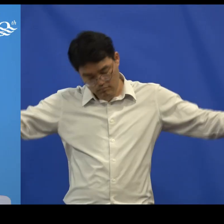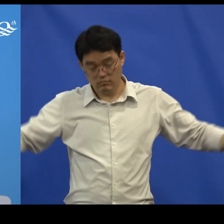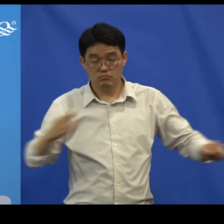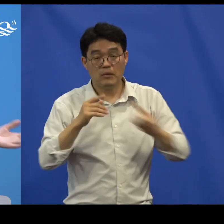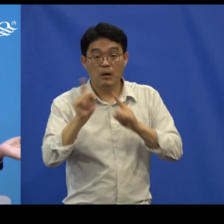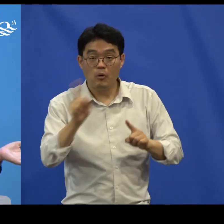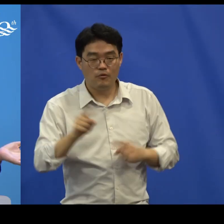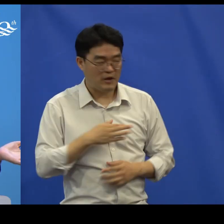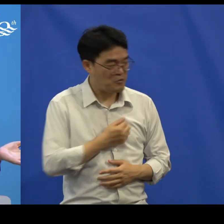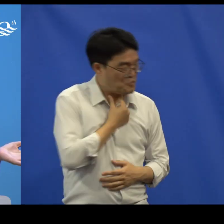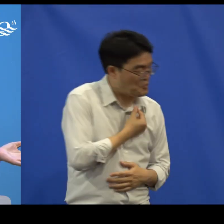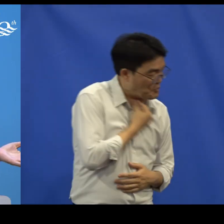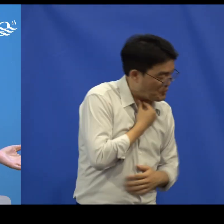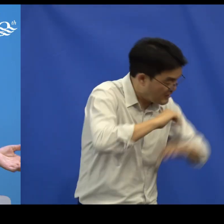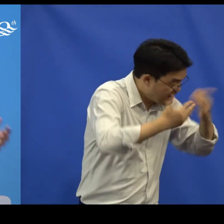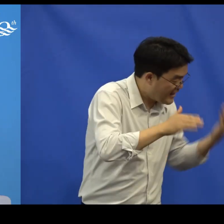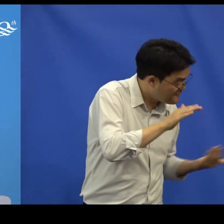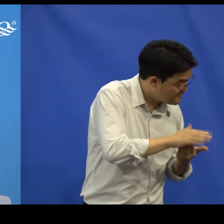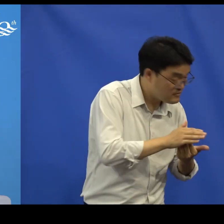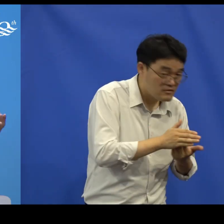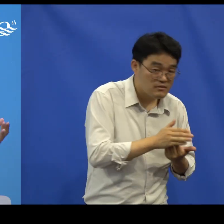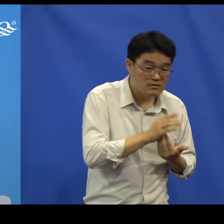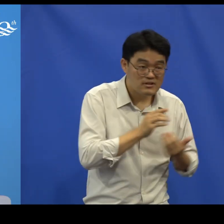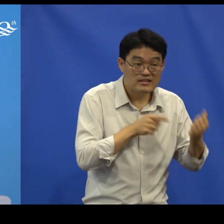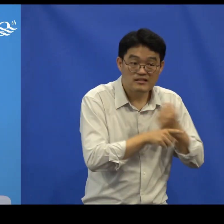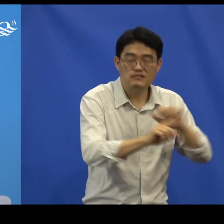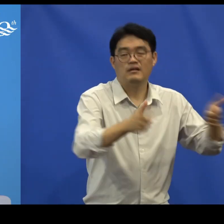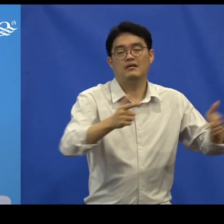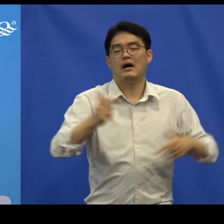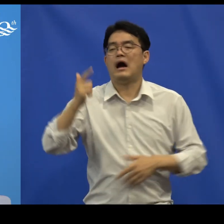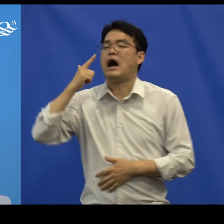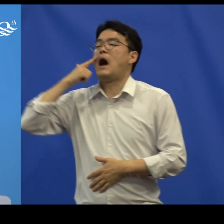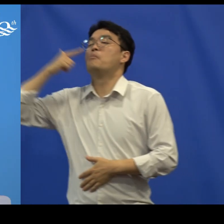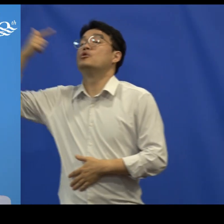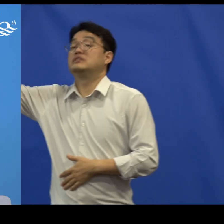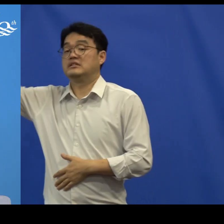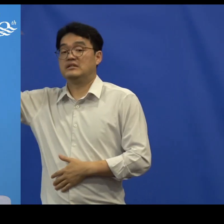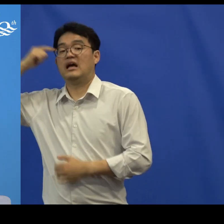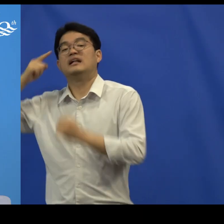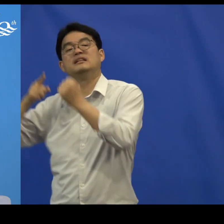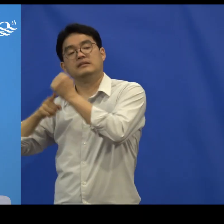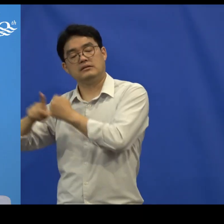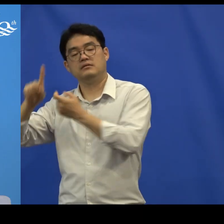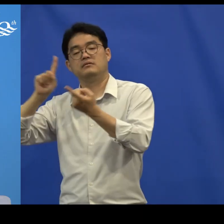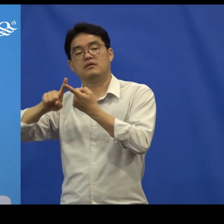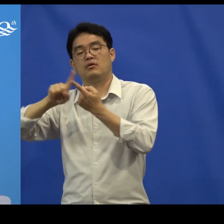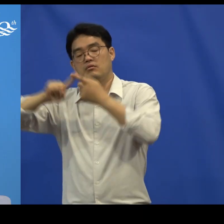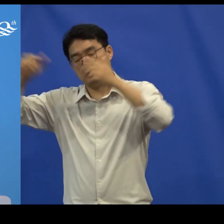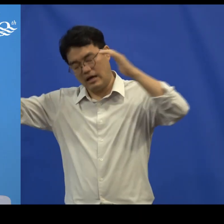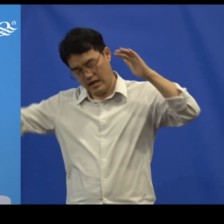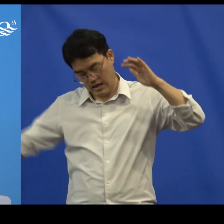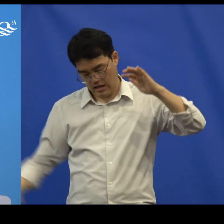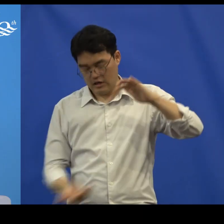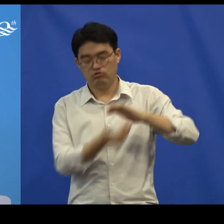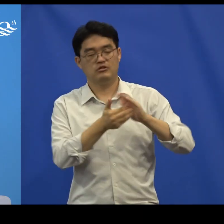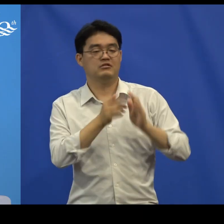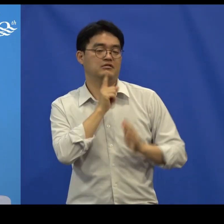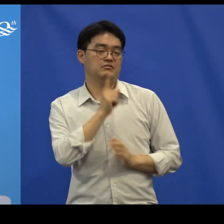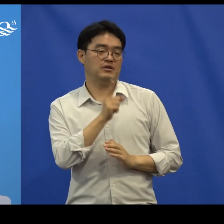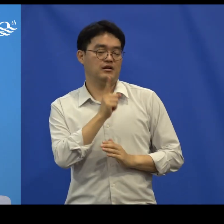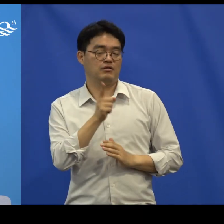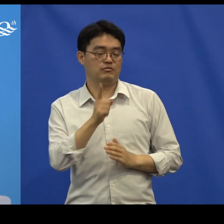뭐예요? 십자가라 지는 거. 그래서 완성된 삶을 산 것입니다. 여러분, 그리스도의 재림의